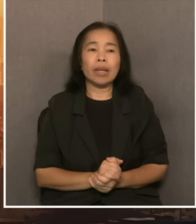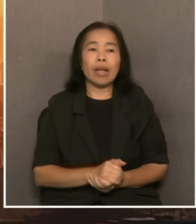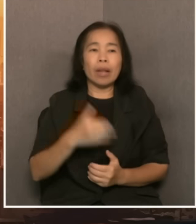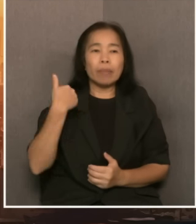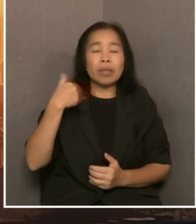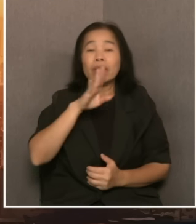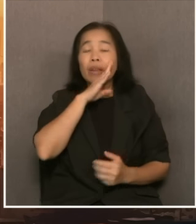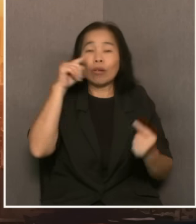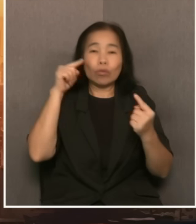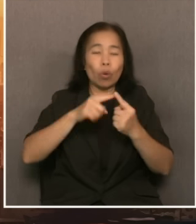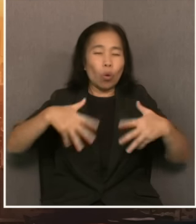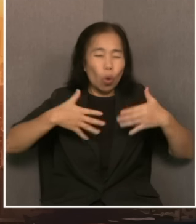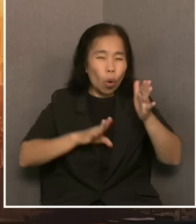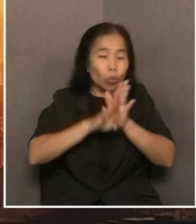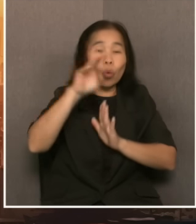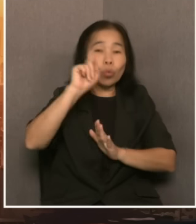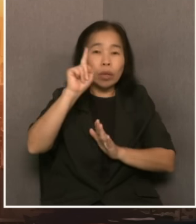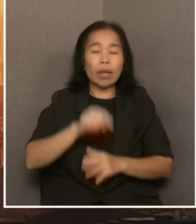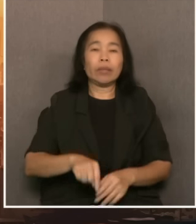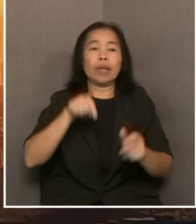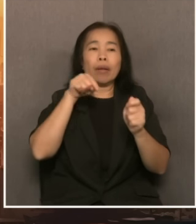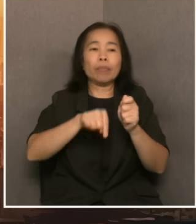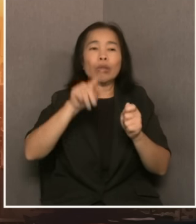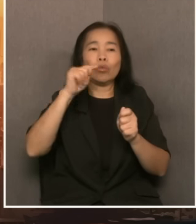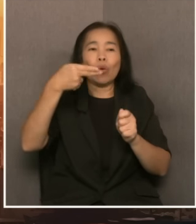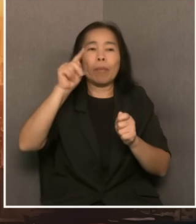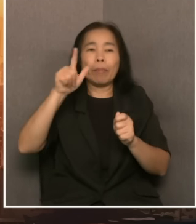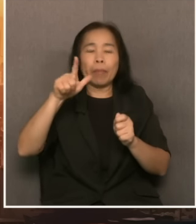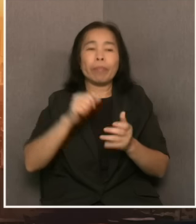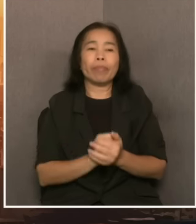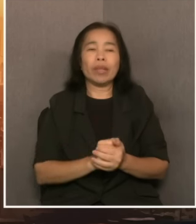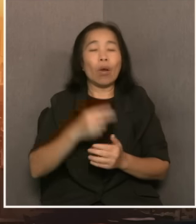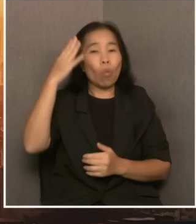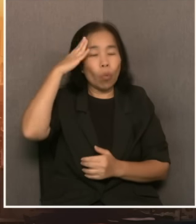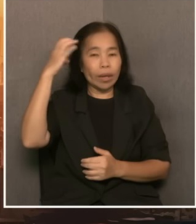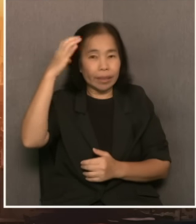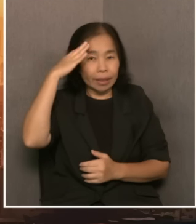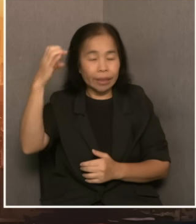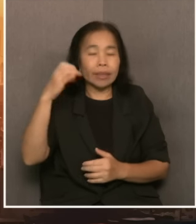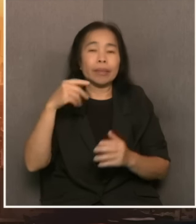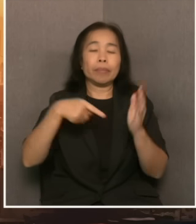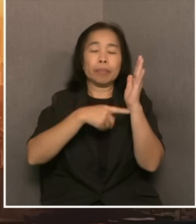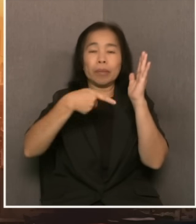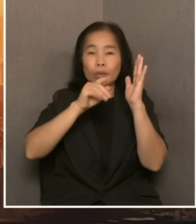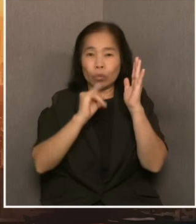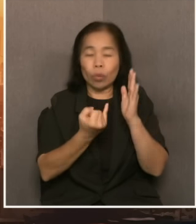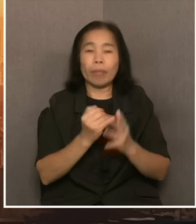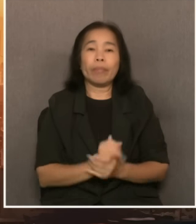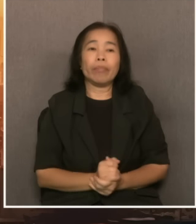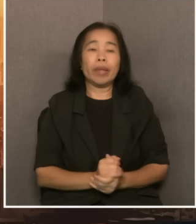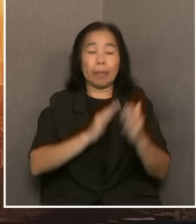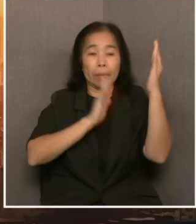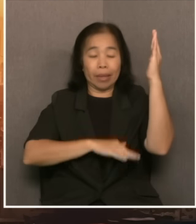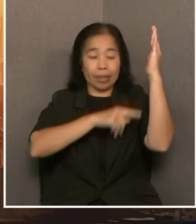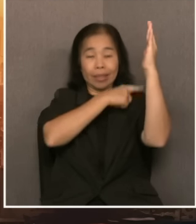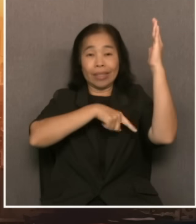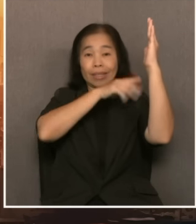การอุณหภูมิสูงสุดจะอยู่ที่อำเภอหนองพลับนะครับแล้วก็ที่หัวหินจังหวัดประจบคีรีขันธ์ครับภาคใต้ฝั่งตะวัน